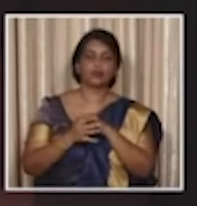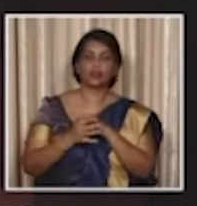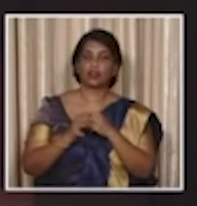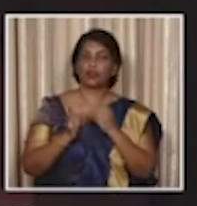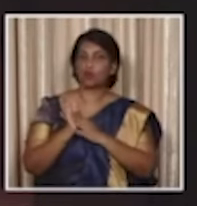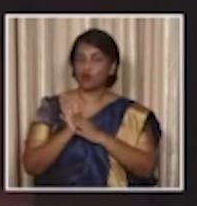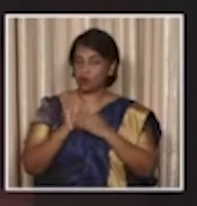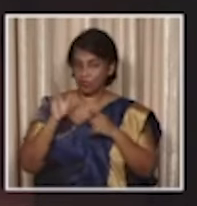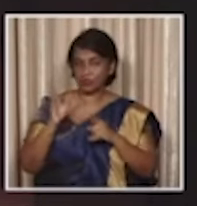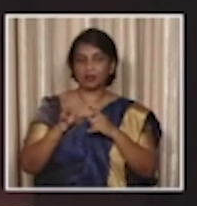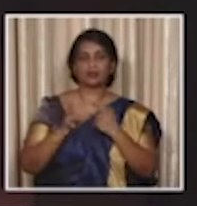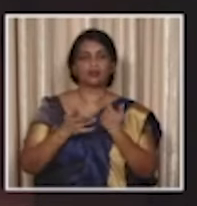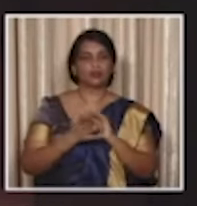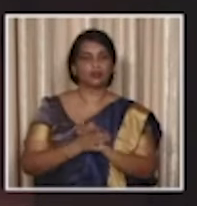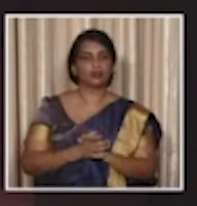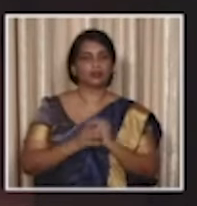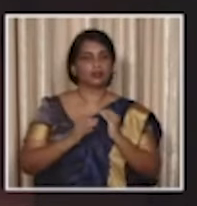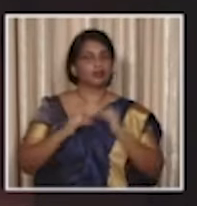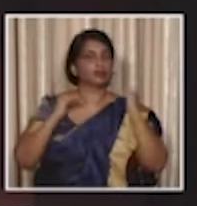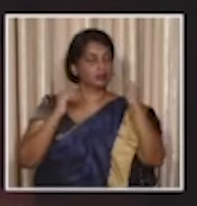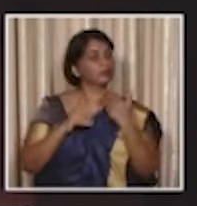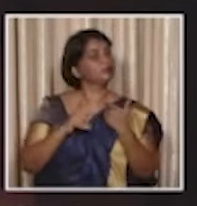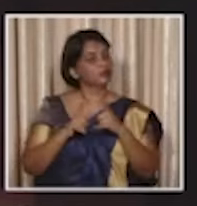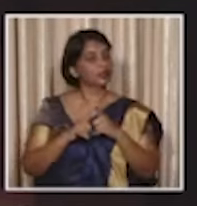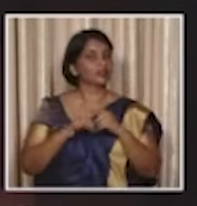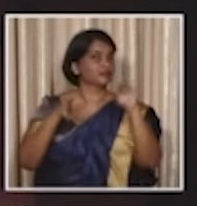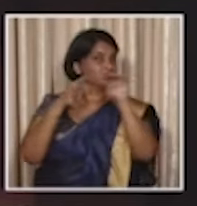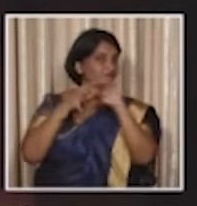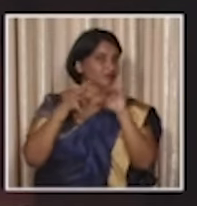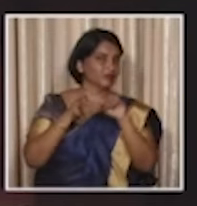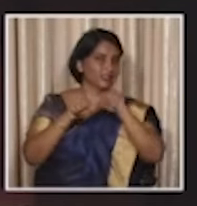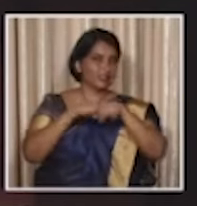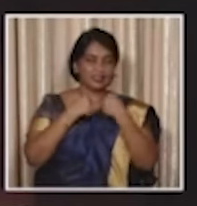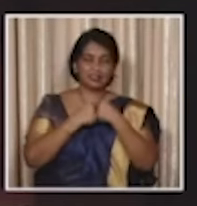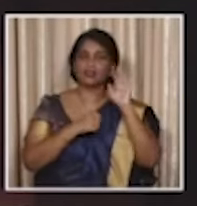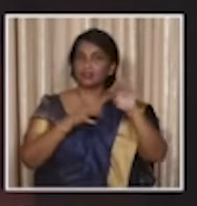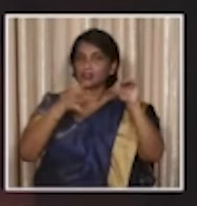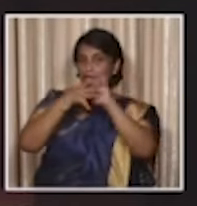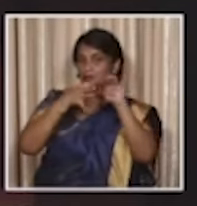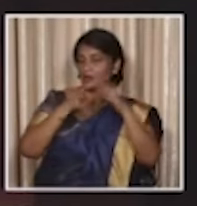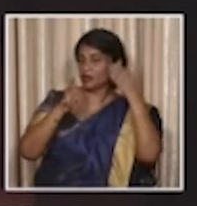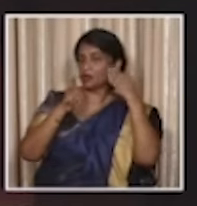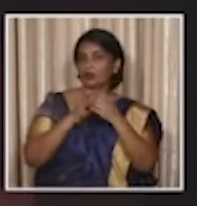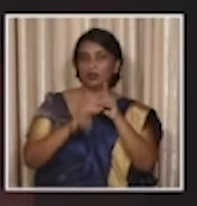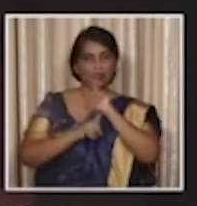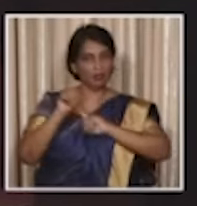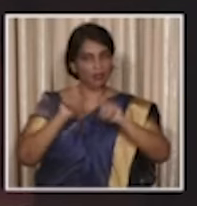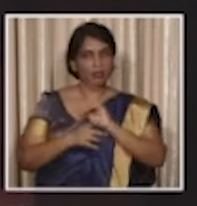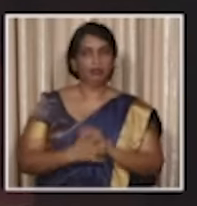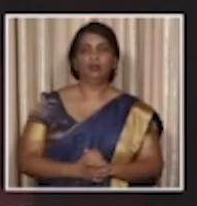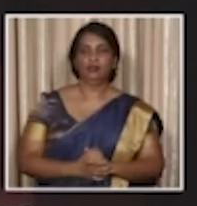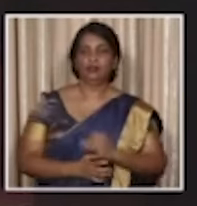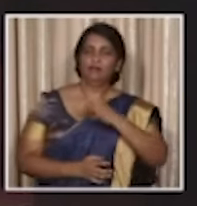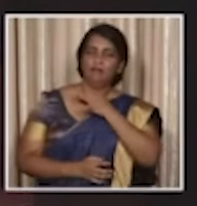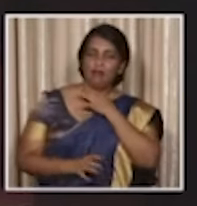මූඩීස් රේටින් එක, ස්ටෑන්ඩඩ් ඇන්ඩ් පුවර් රේටින් එක ශ්‍රේණිගත කිරීම ගැන කතා කරනකොට